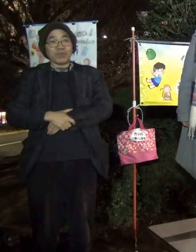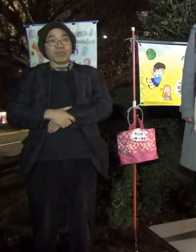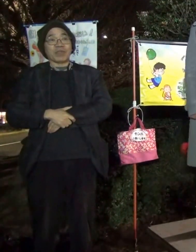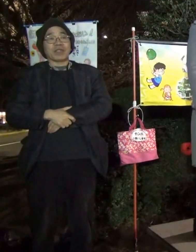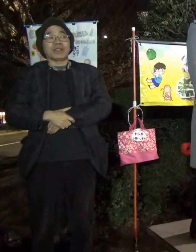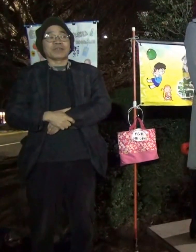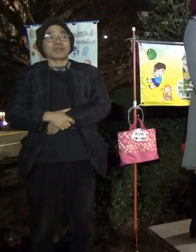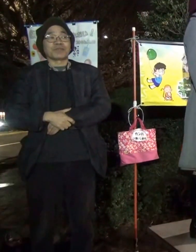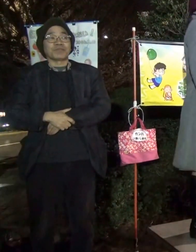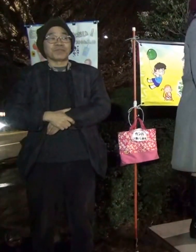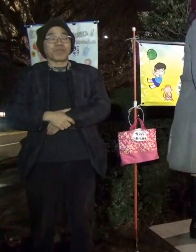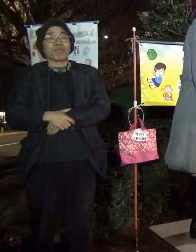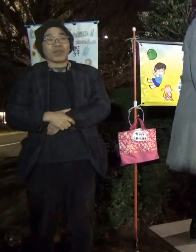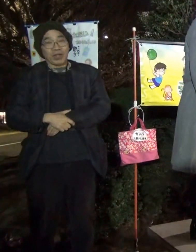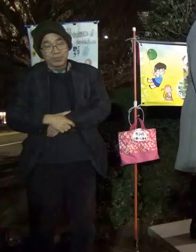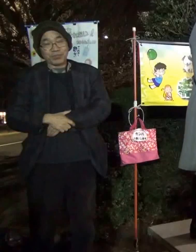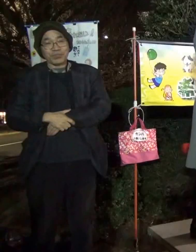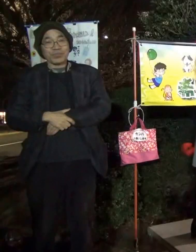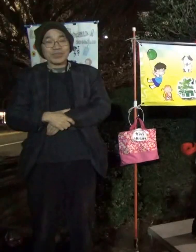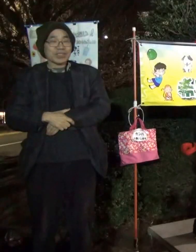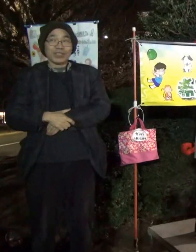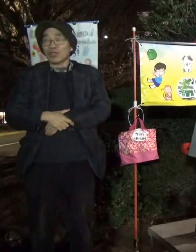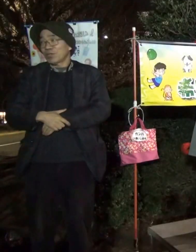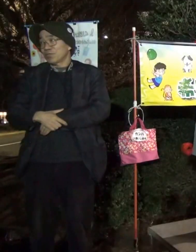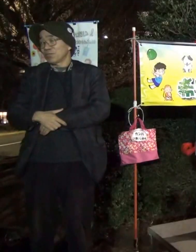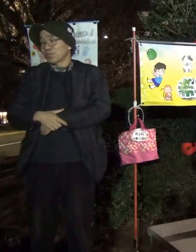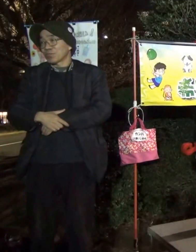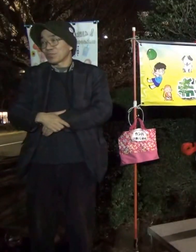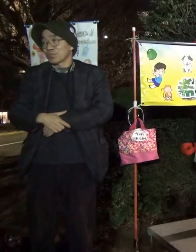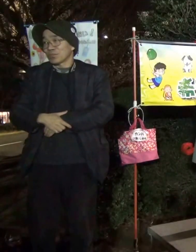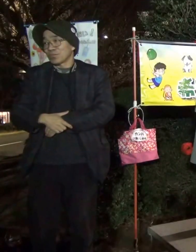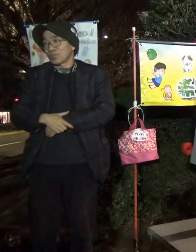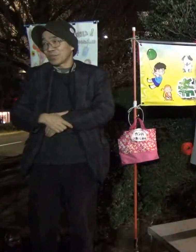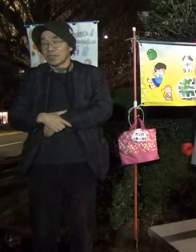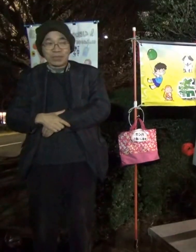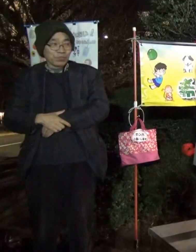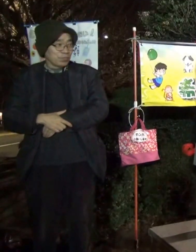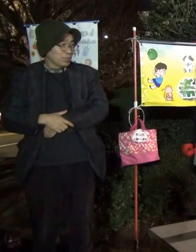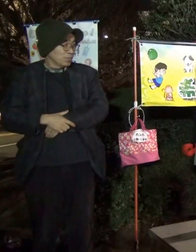はい、とっとと行くんですけど、 いやちょっと はい、